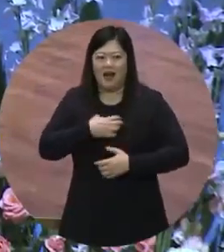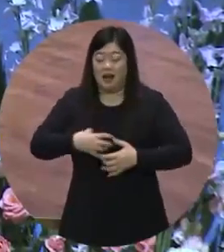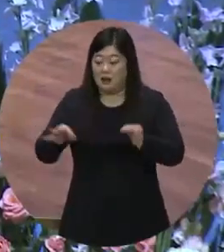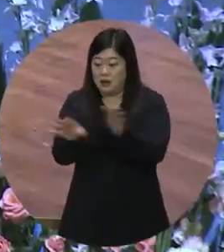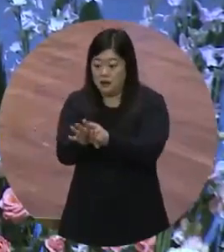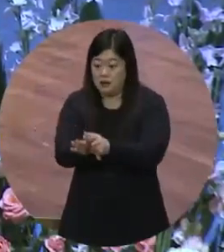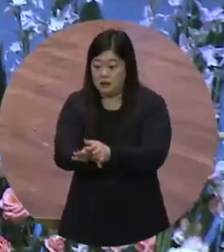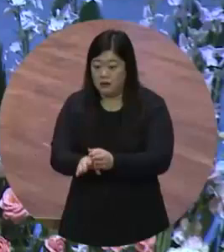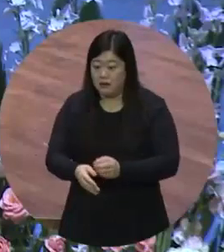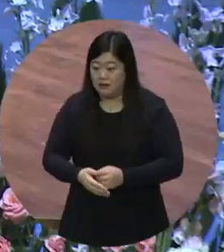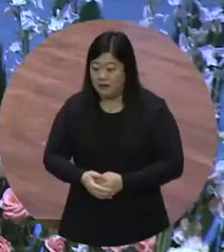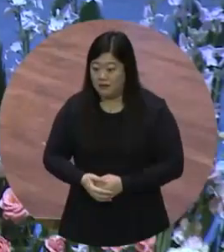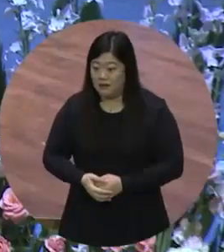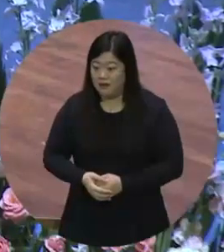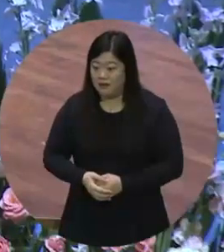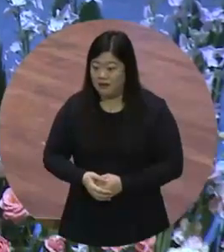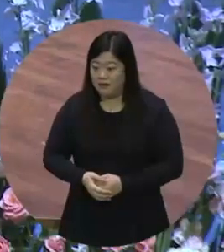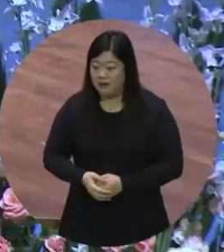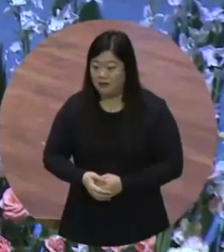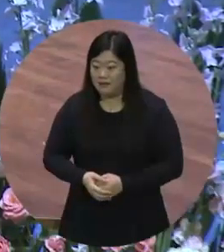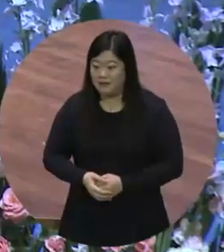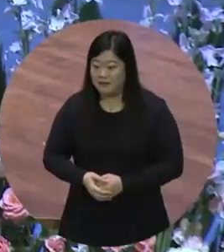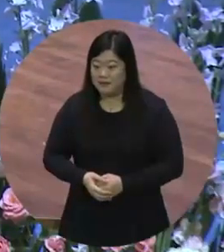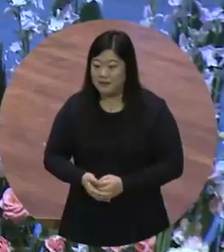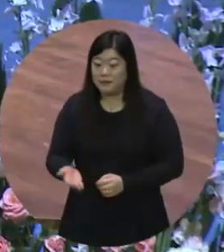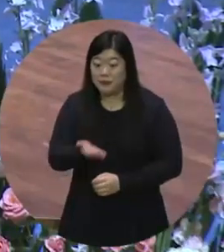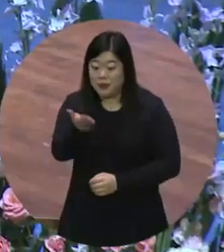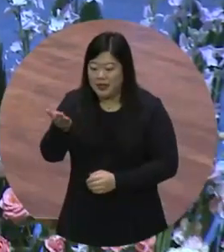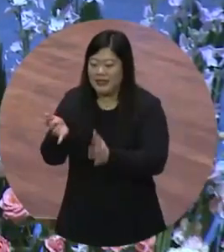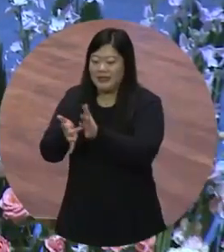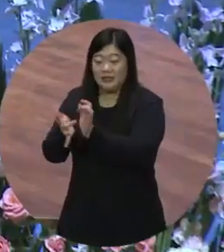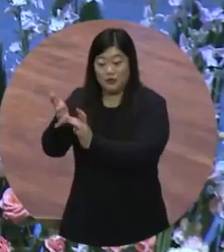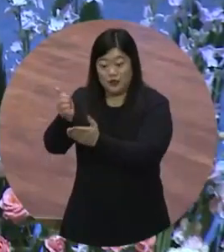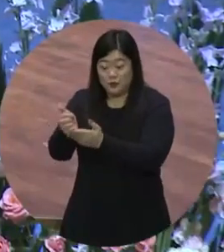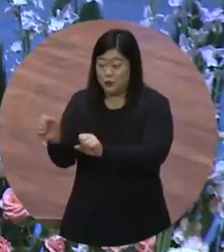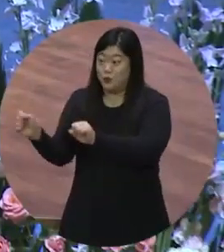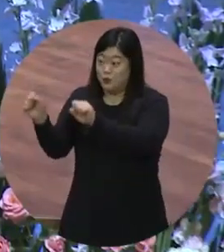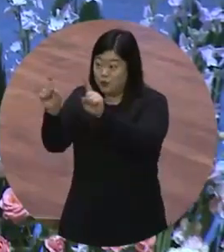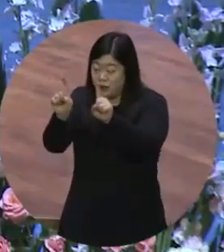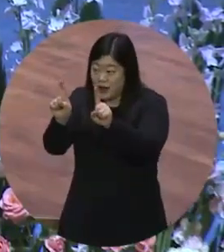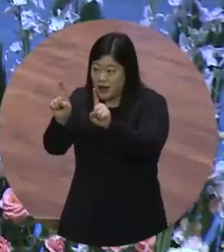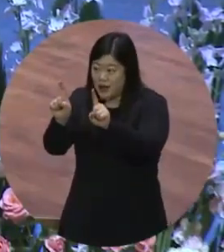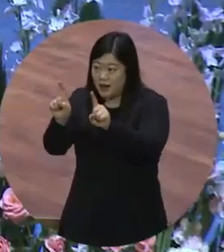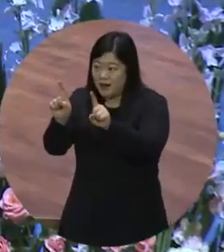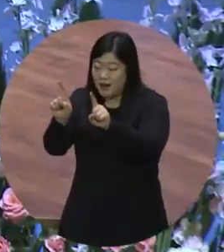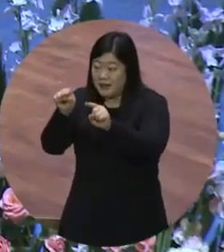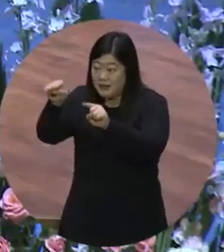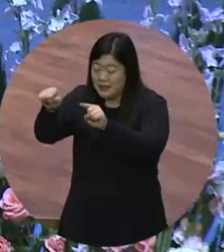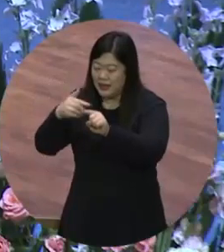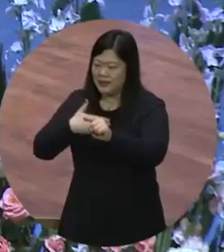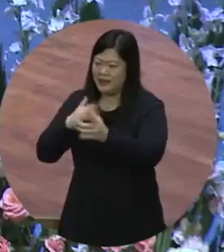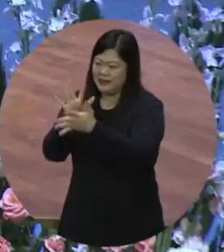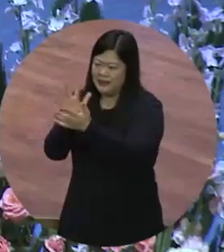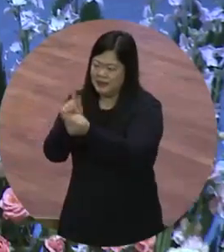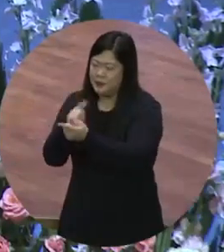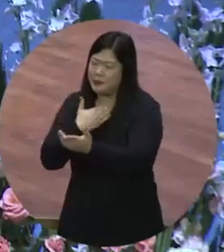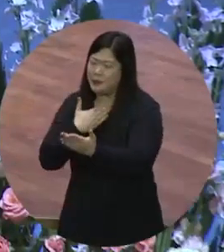시간이었어. 부활하신 이 예수님을 체험하며 사는 사람들의 가장 큰 특징이 뭐냐?